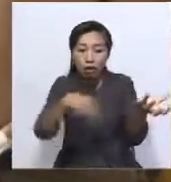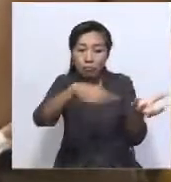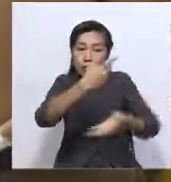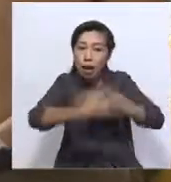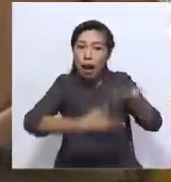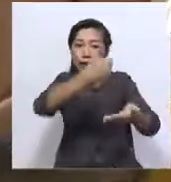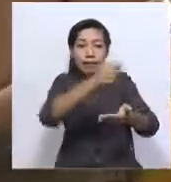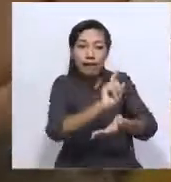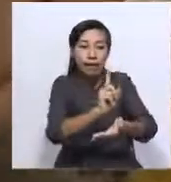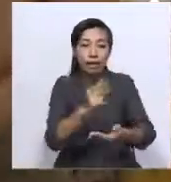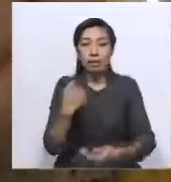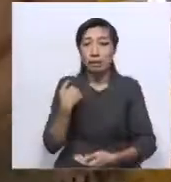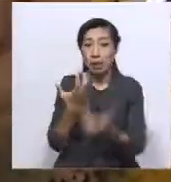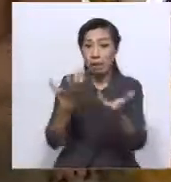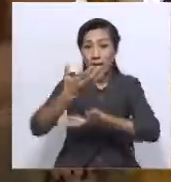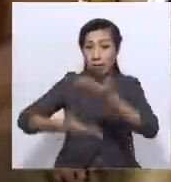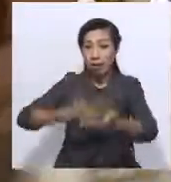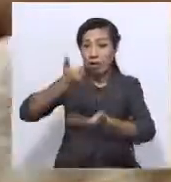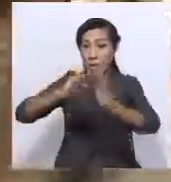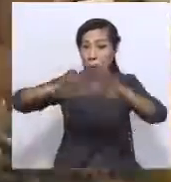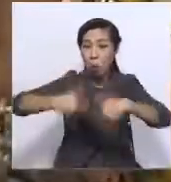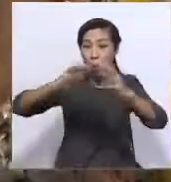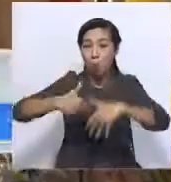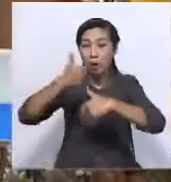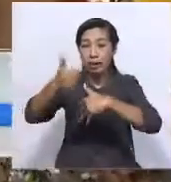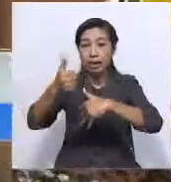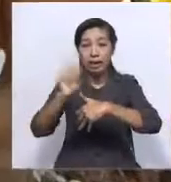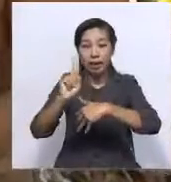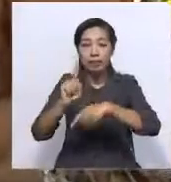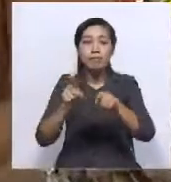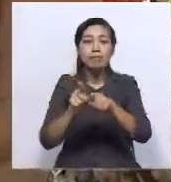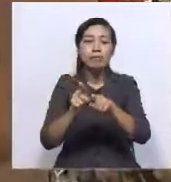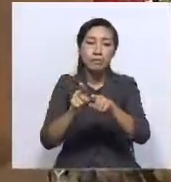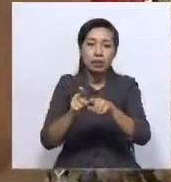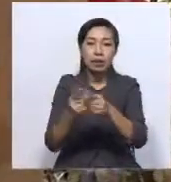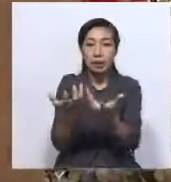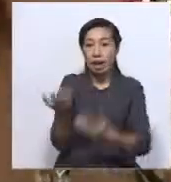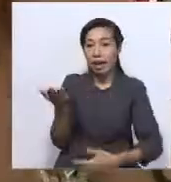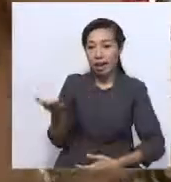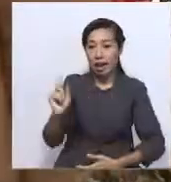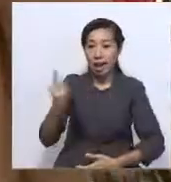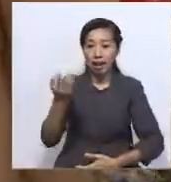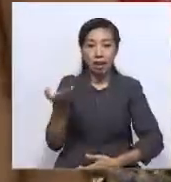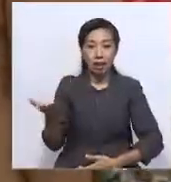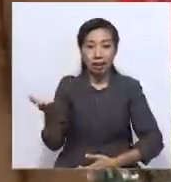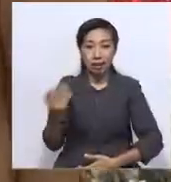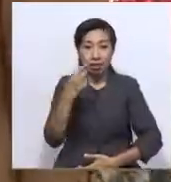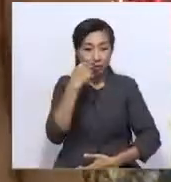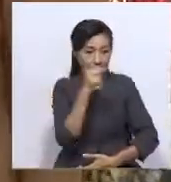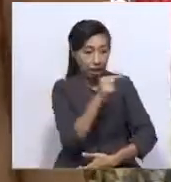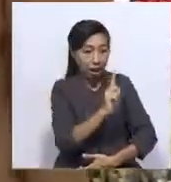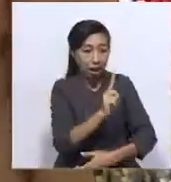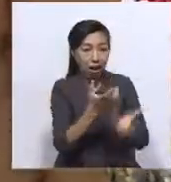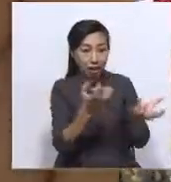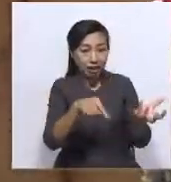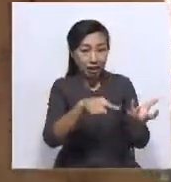ายดีเป็นพิเศษบ้างฮะ สินค้าที่ขายดีของมูลนิธิส่งเสริมศิลปาชีพนะคะก็จะมีผลิตภัณฑ์แรก ผ้าขาวม้าด้านหลังนี่เลยด ้ านหลังนี่เล